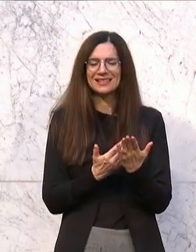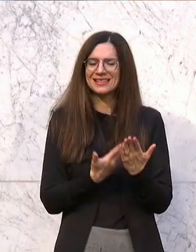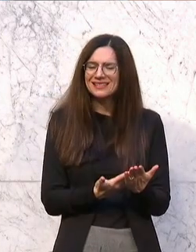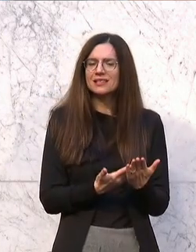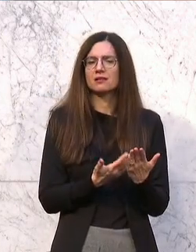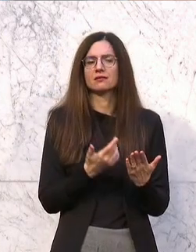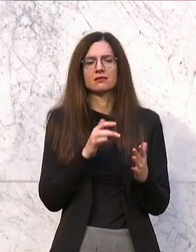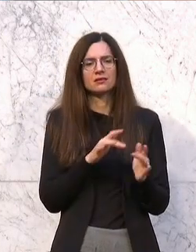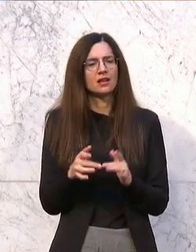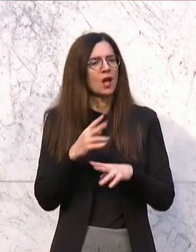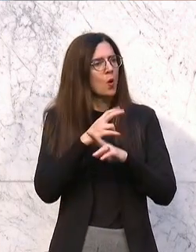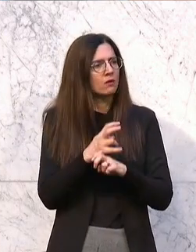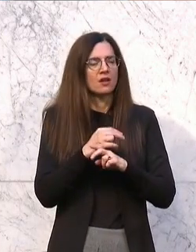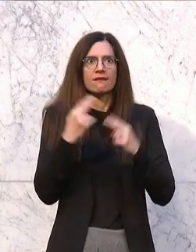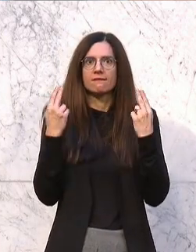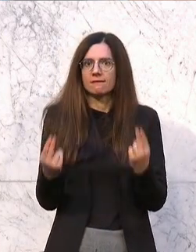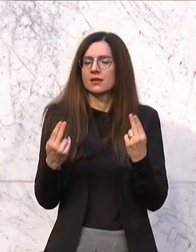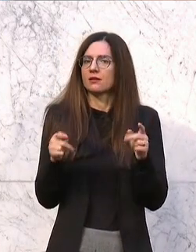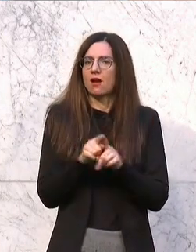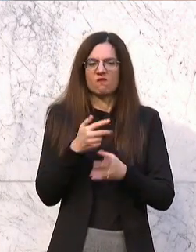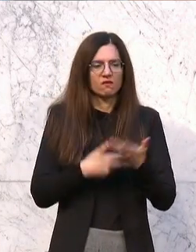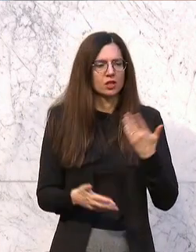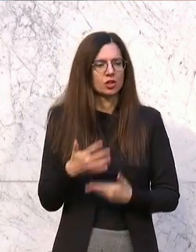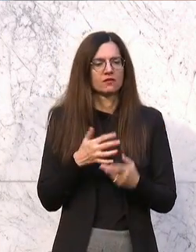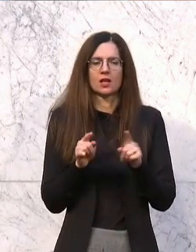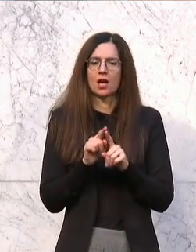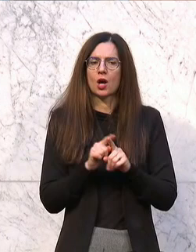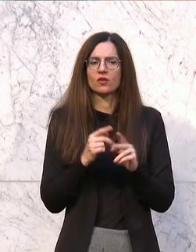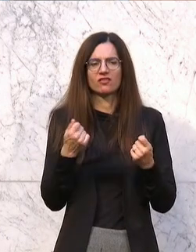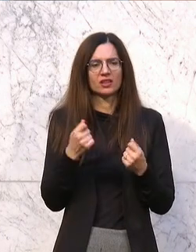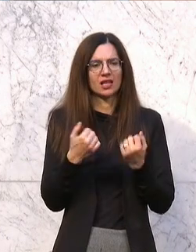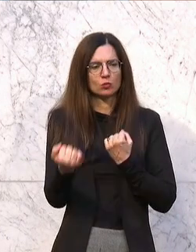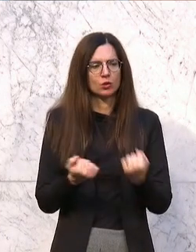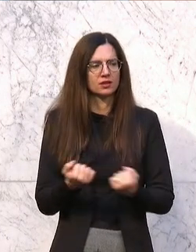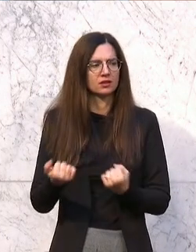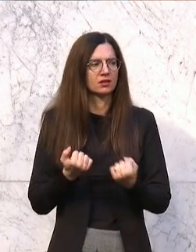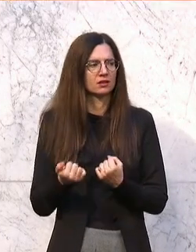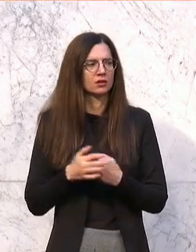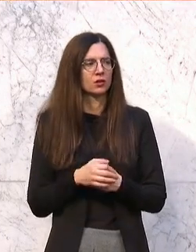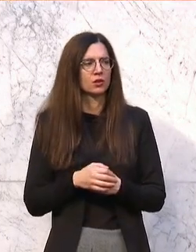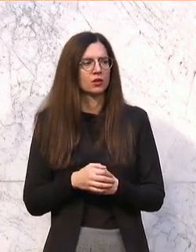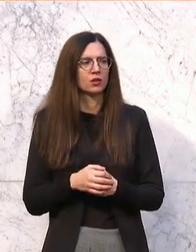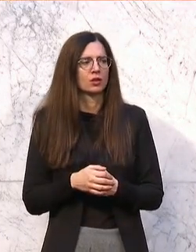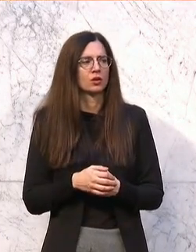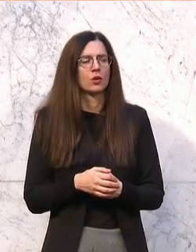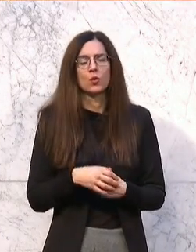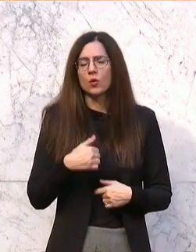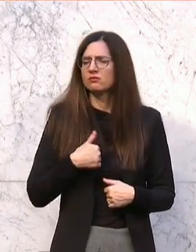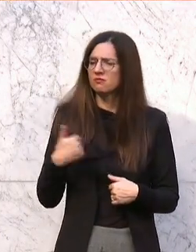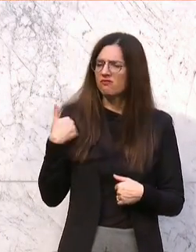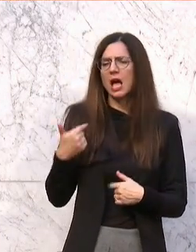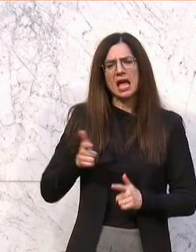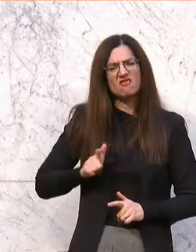da geht es um Österreich, da geht es um die Wirtschaft, da geht es um die Finanzpolitik. Und ich hätte es mir wirklich